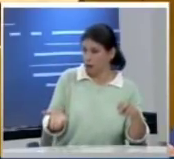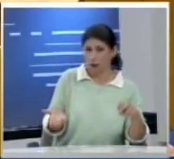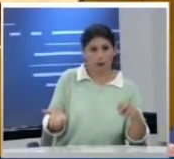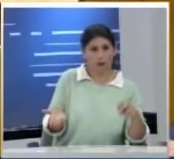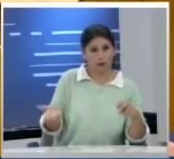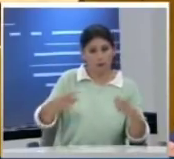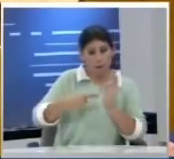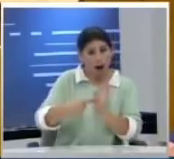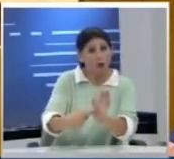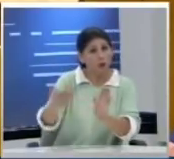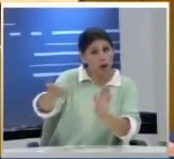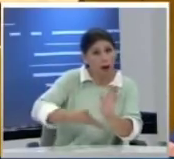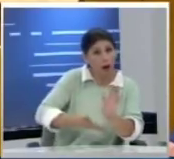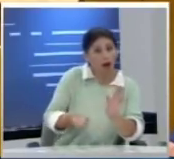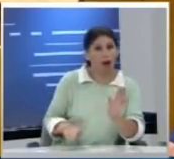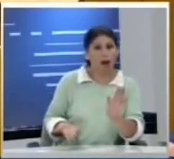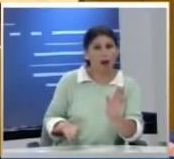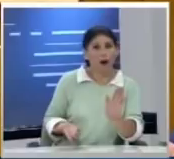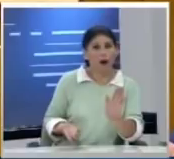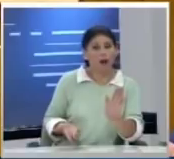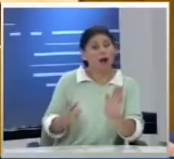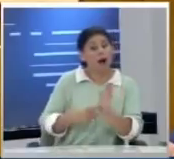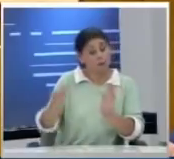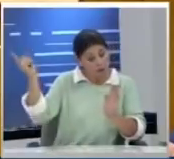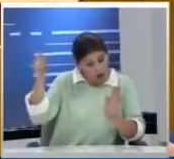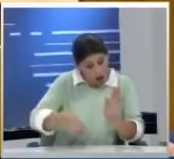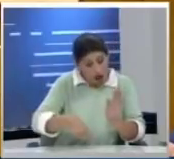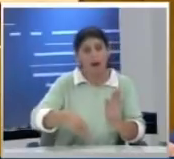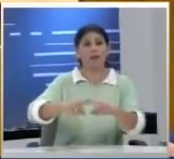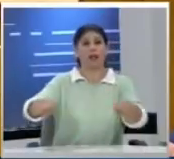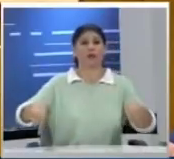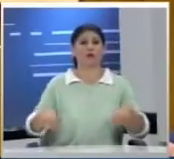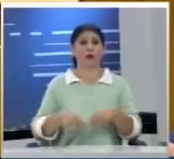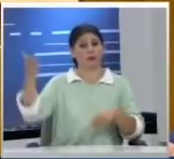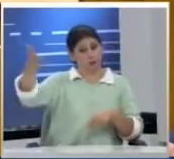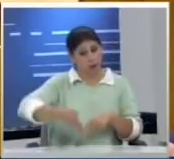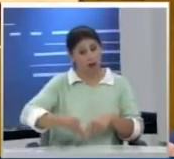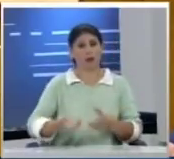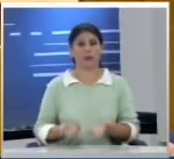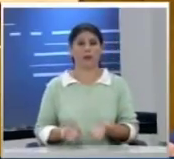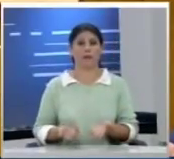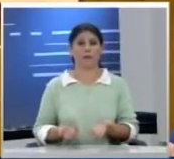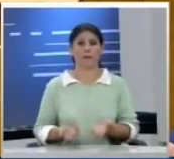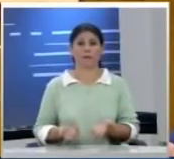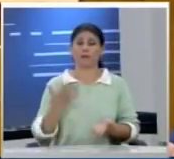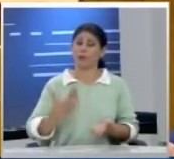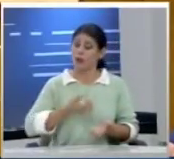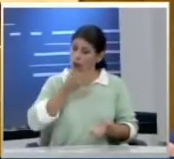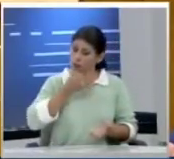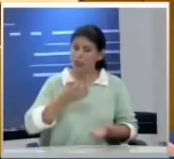κοινοβουλευτικών περιστάσεων. Να βρίσκονται σήμερα σε αυτήν εδώ την αίθουσα και να λάβουν το